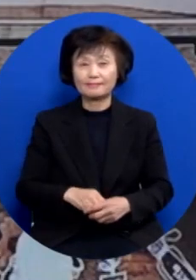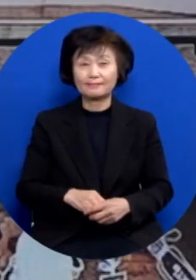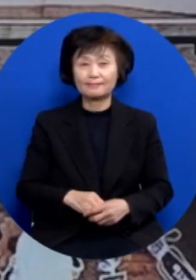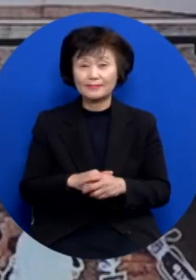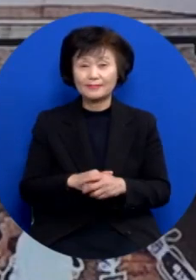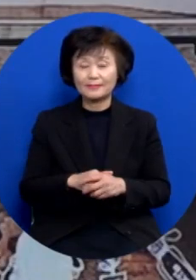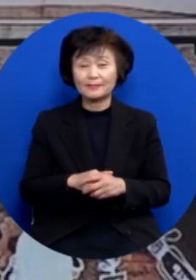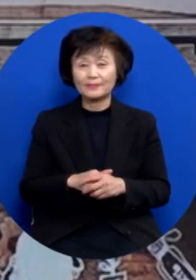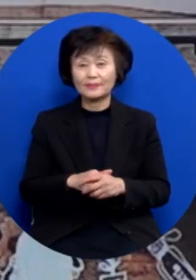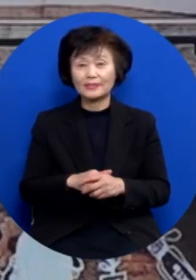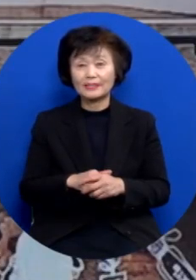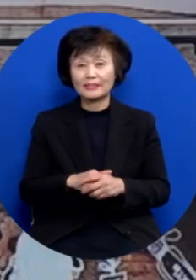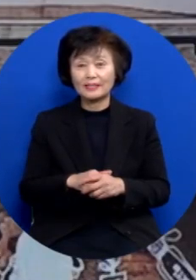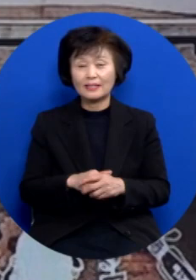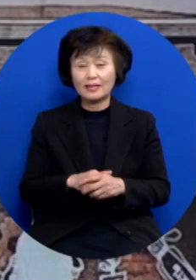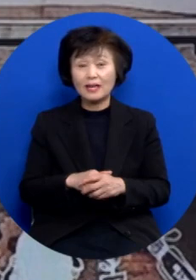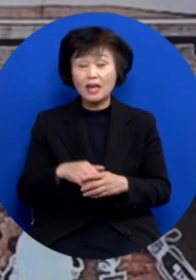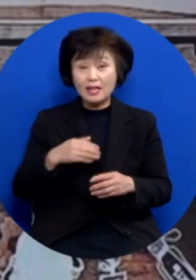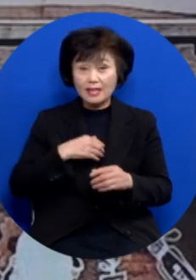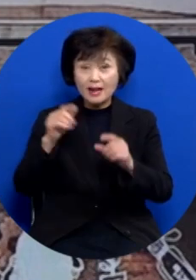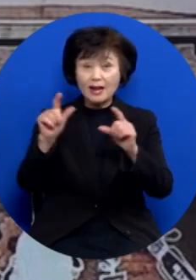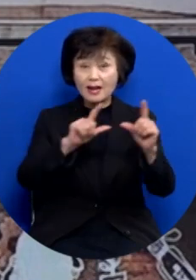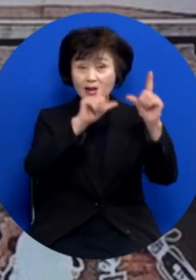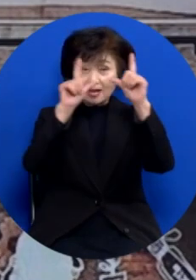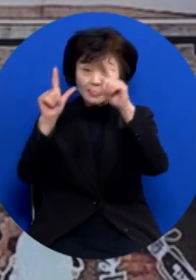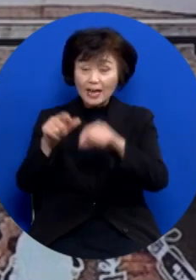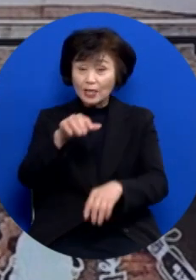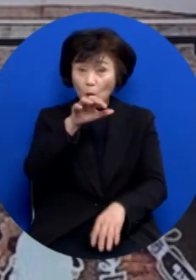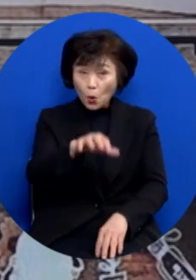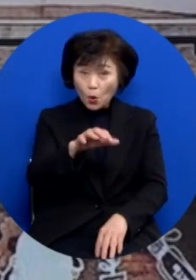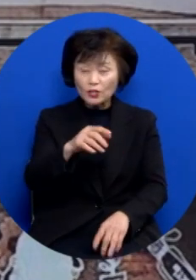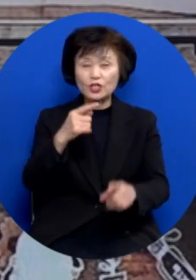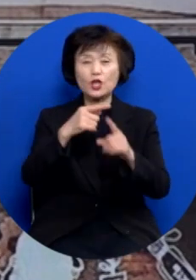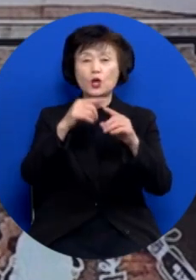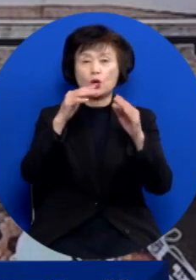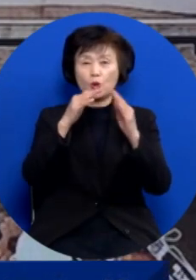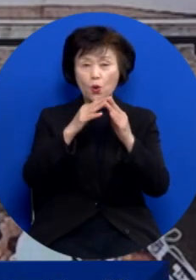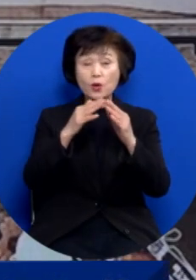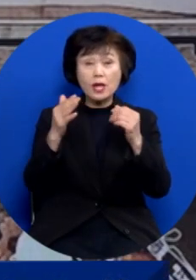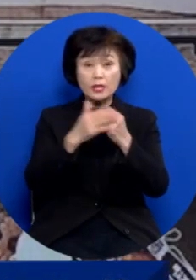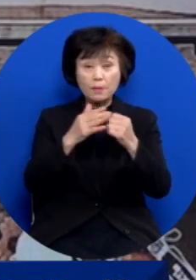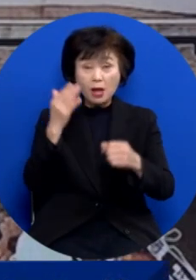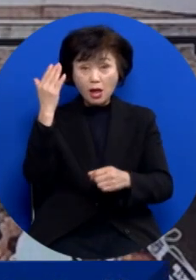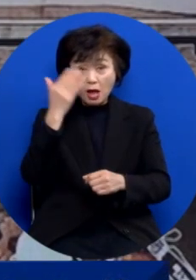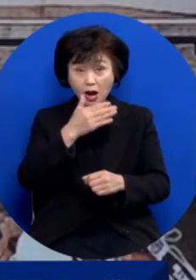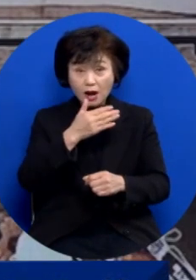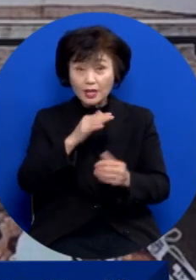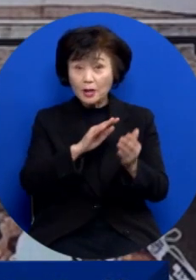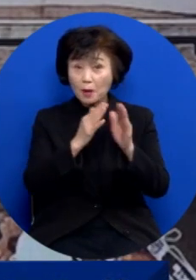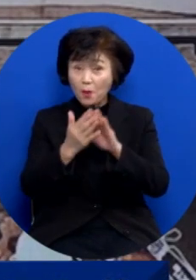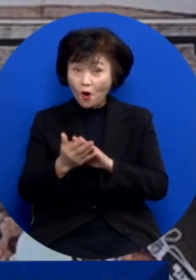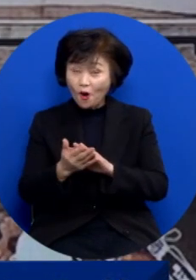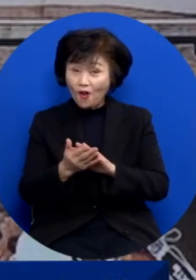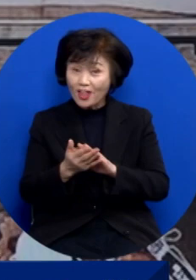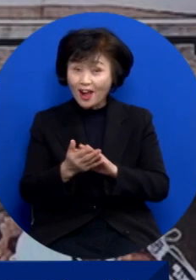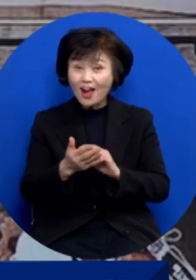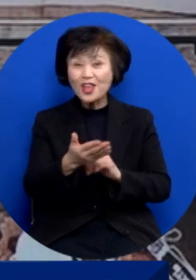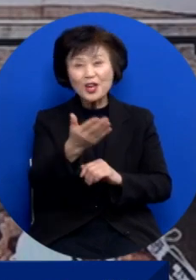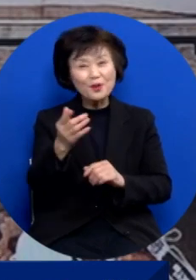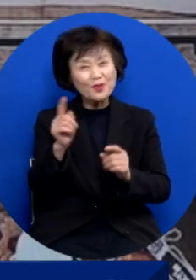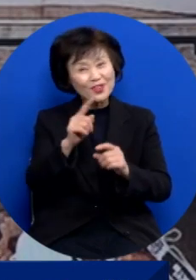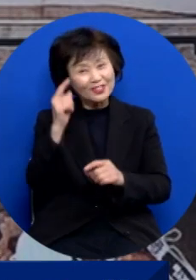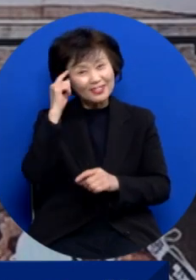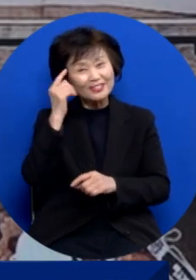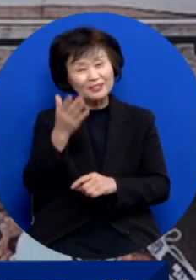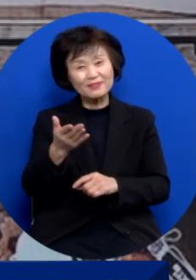CTS 대전 스튜디오입니다 내가 사는 지역이 교회 덕분에 깨끗해진다면 어떨까요 청주시 한 교회가 환경을 살리고